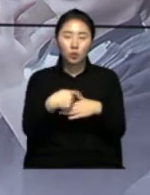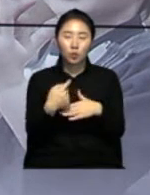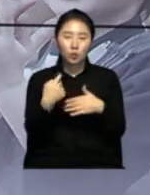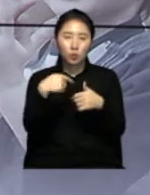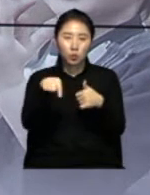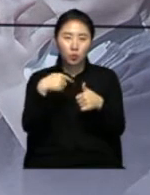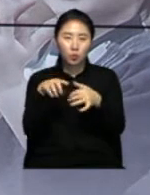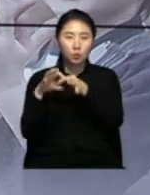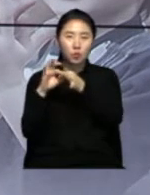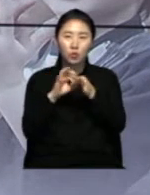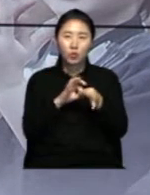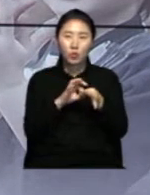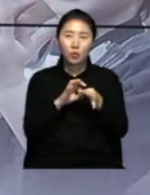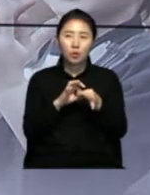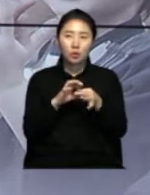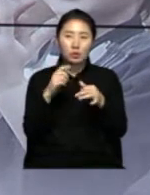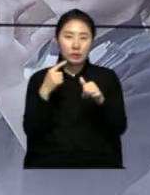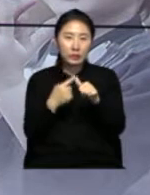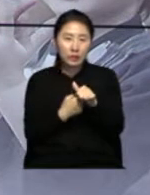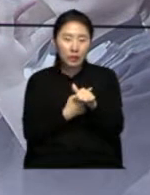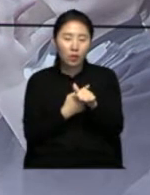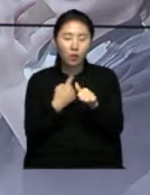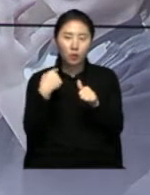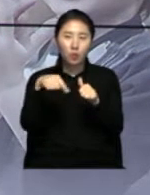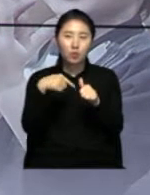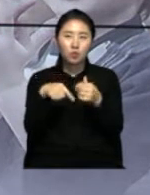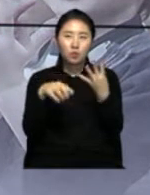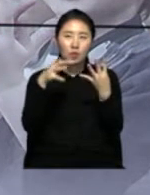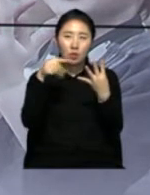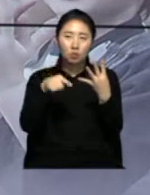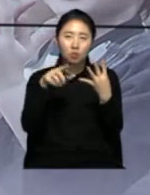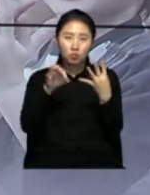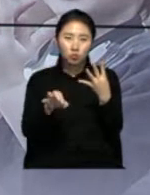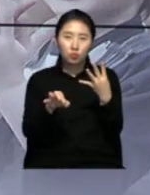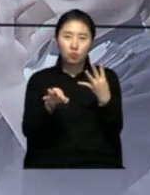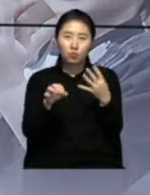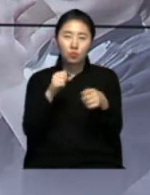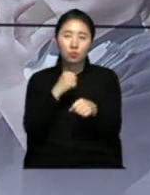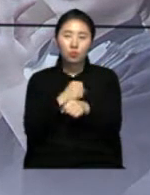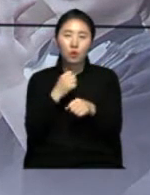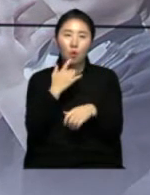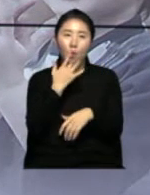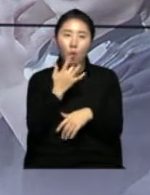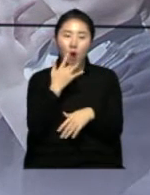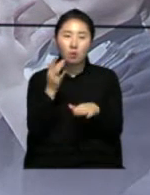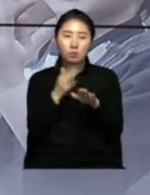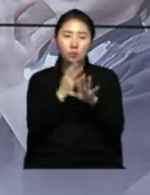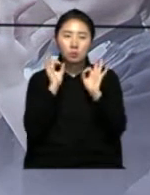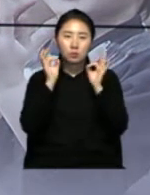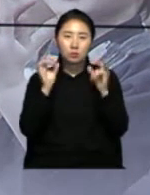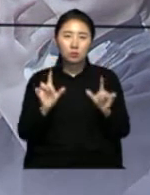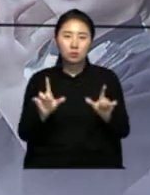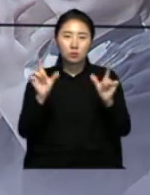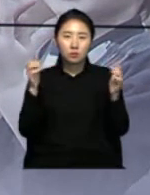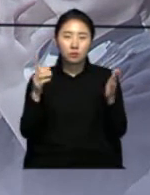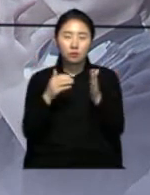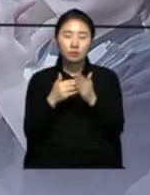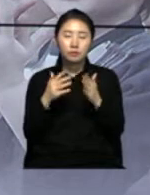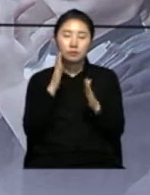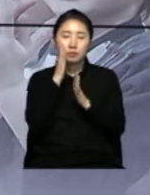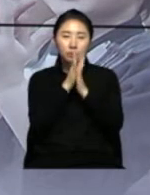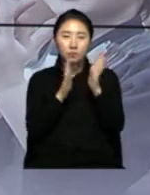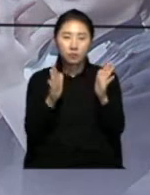초등교육과 연계한 요일별 생태교육 4종 프로그램이 진행됩니다. 매주 화요일부터 금요일까지